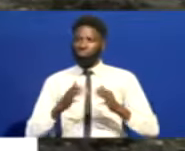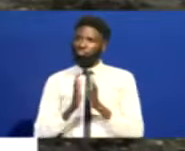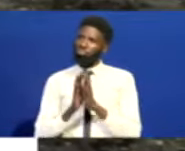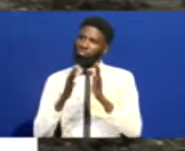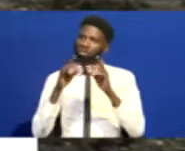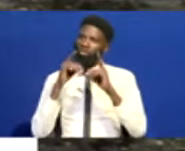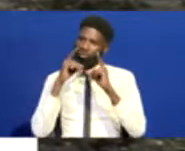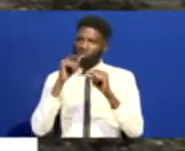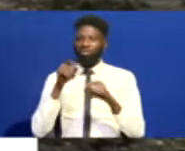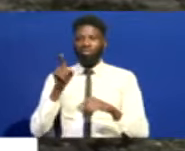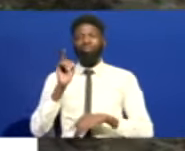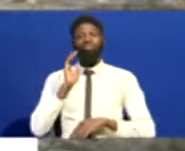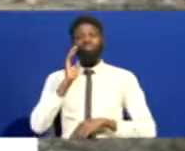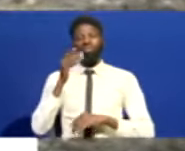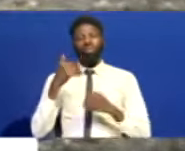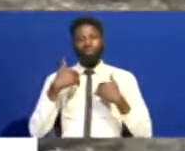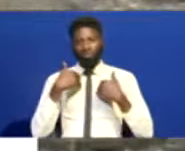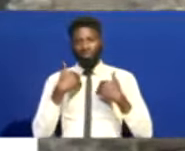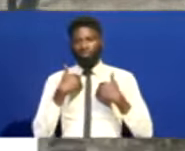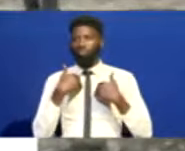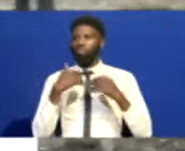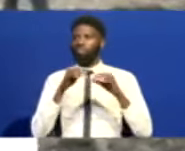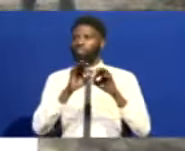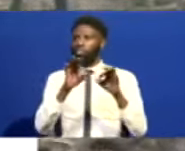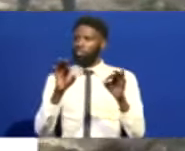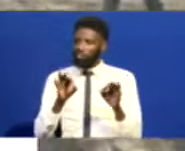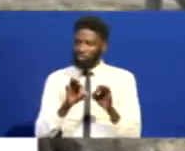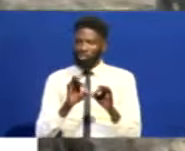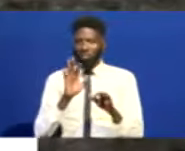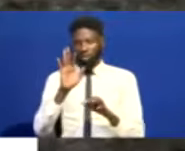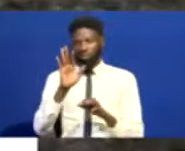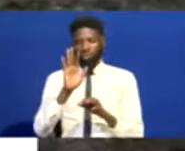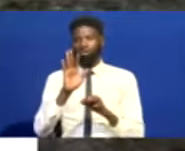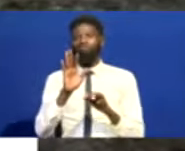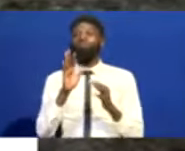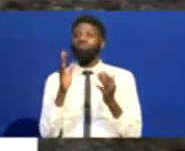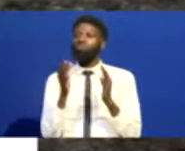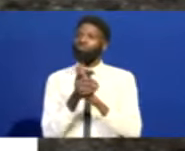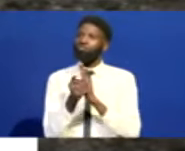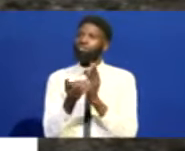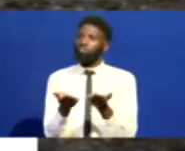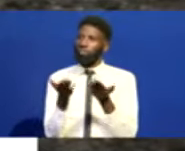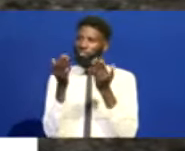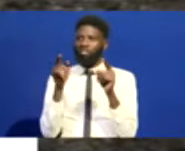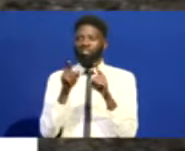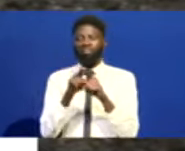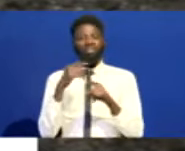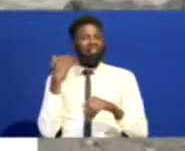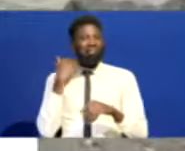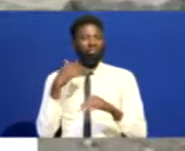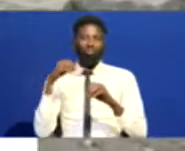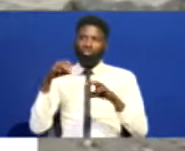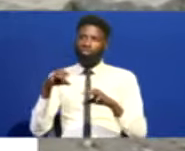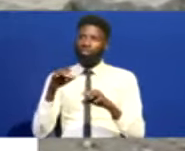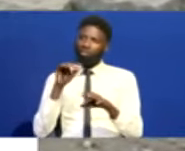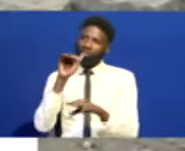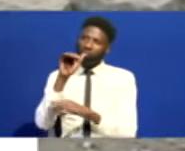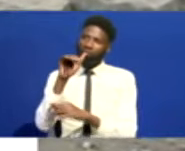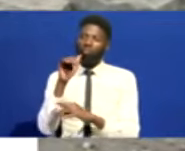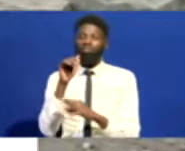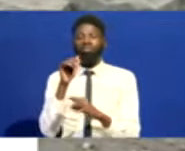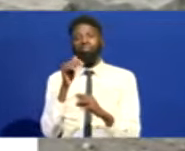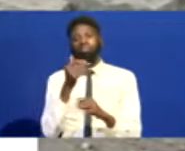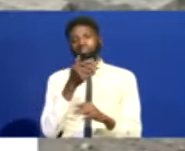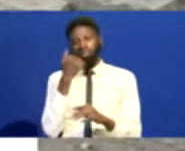itawasaidia kupata mahali pa kunoa vipaji vyao na kujiepusha na maovu. Walihimiza kaunti ya Nairobi kutenga maeneo zaidi ya umma kama